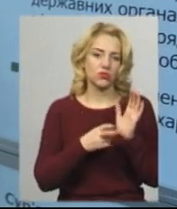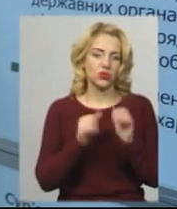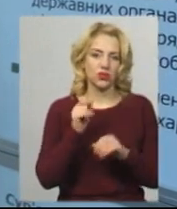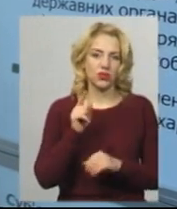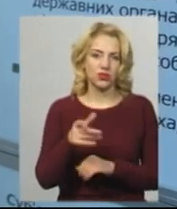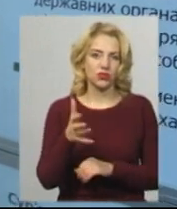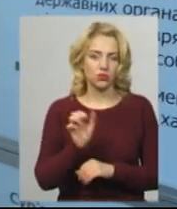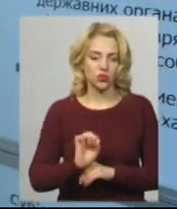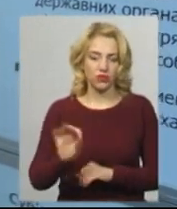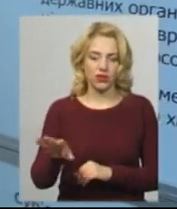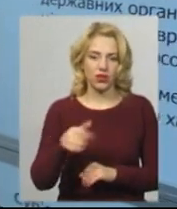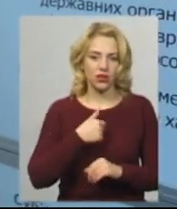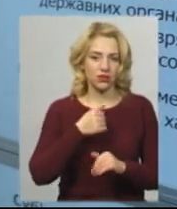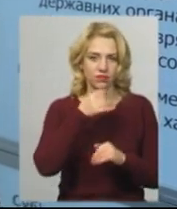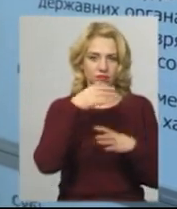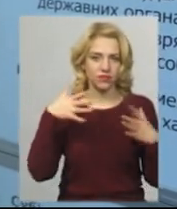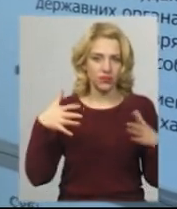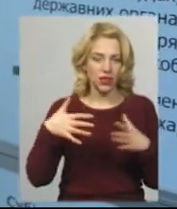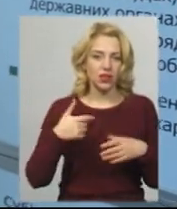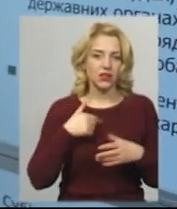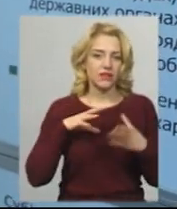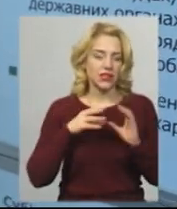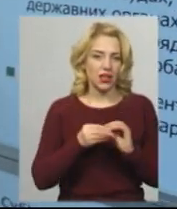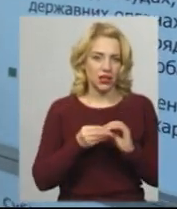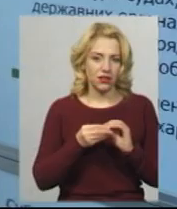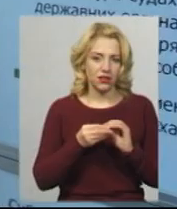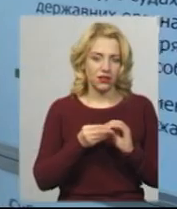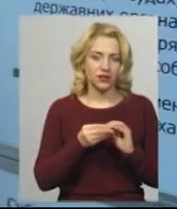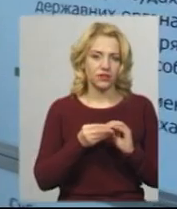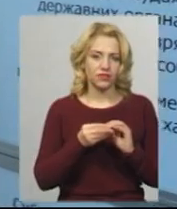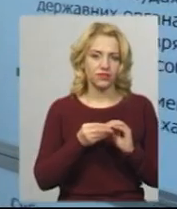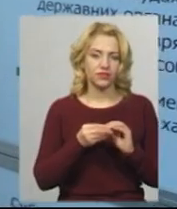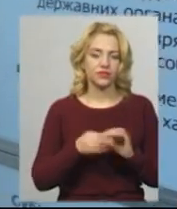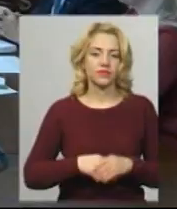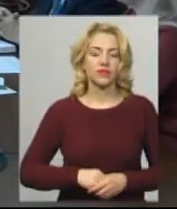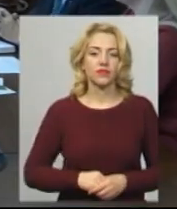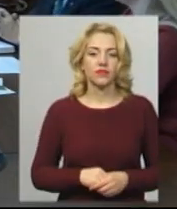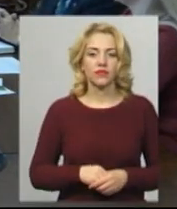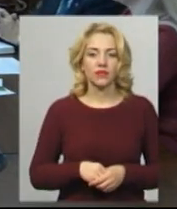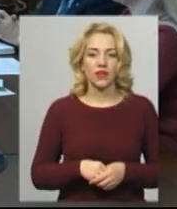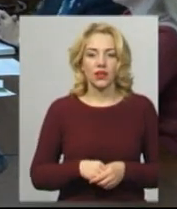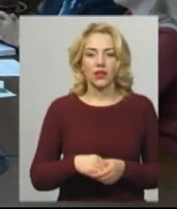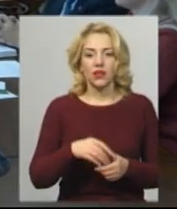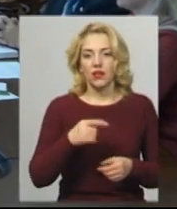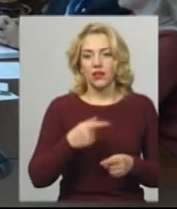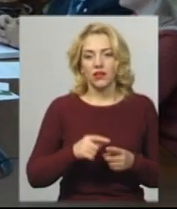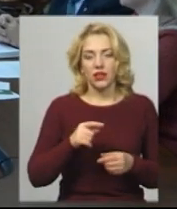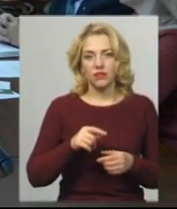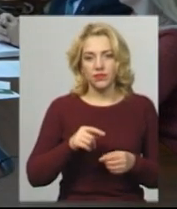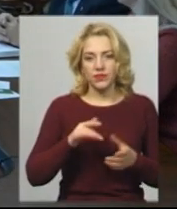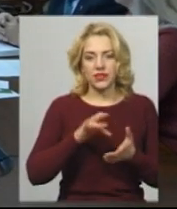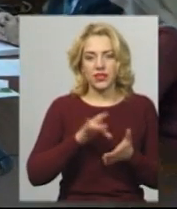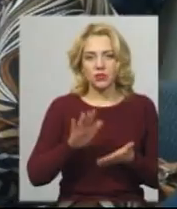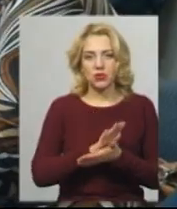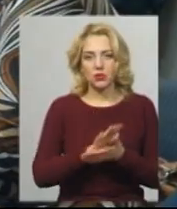і 1500, ясна річ, що я взагалі, певно, так би залишила цю справу. Клієнтка Центру безплатної правової